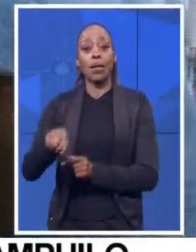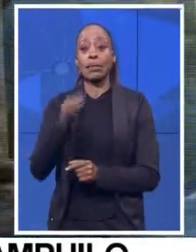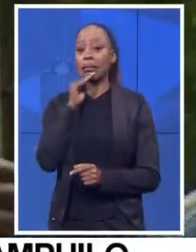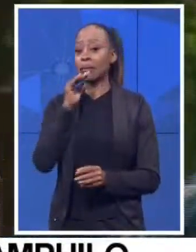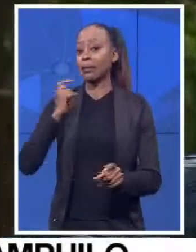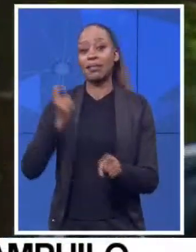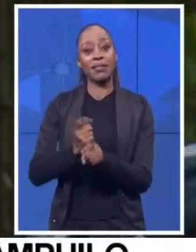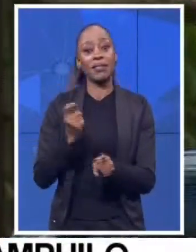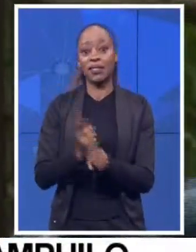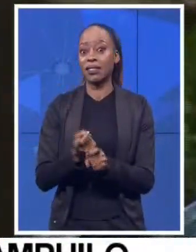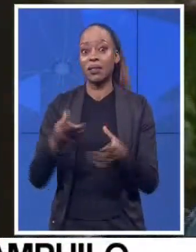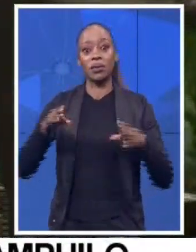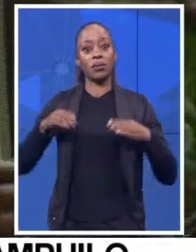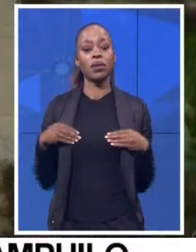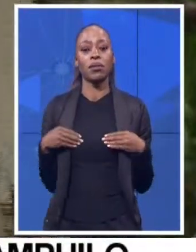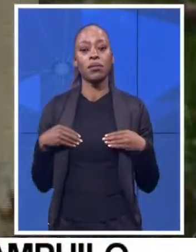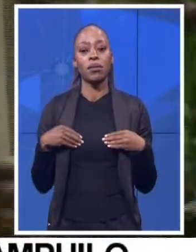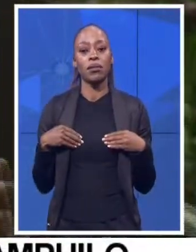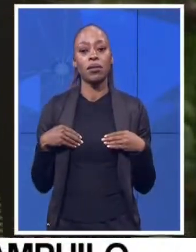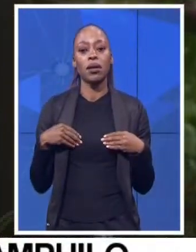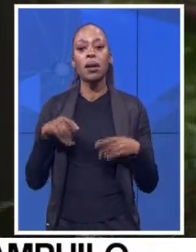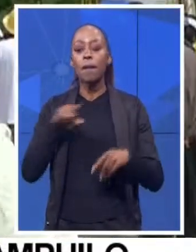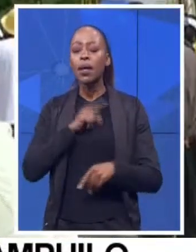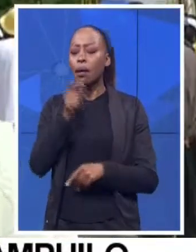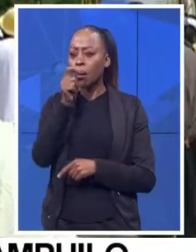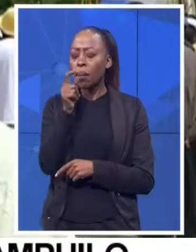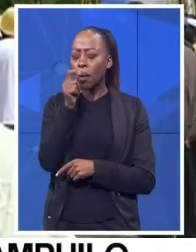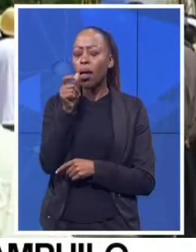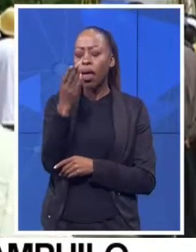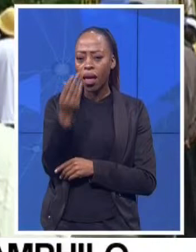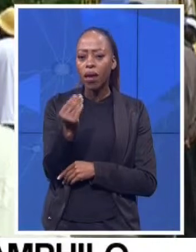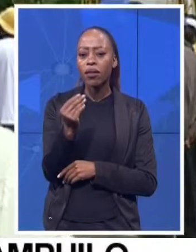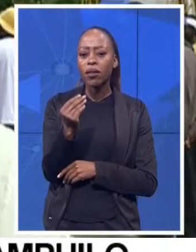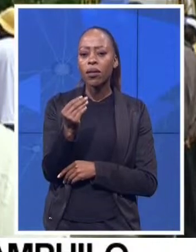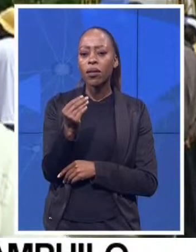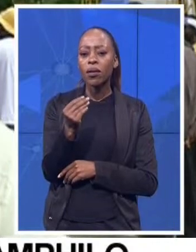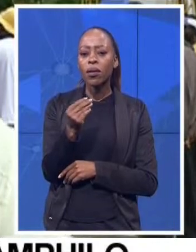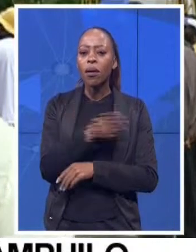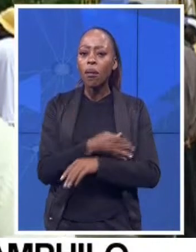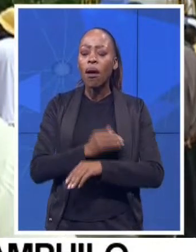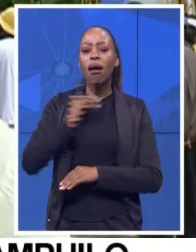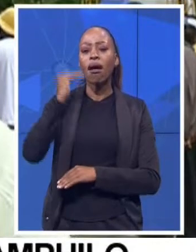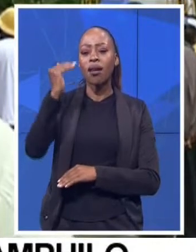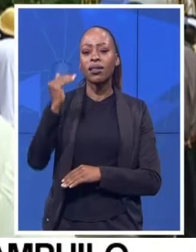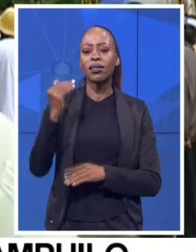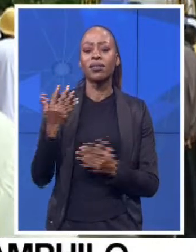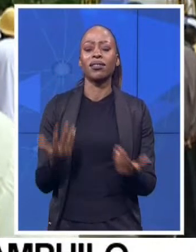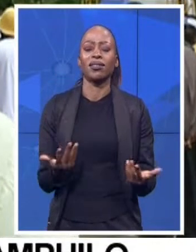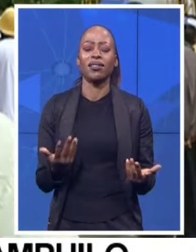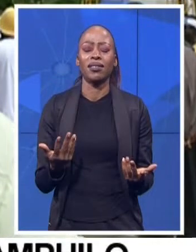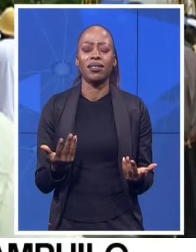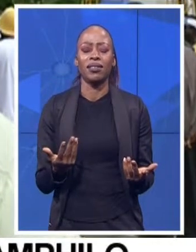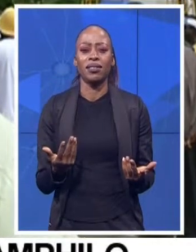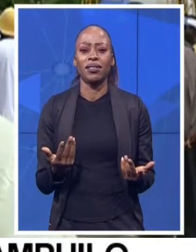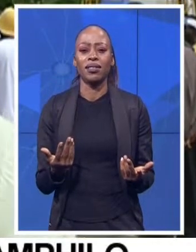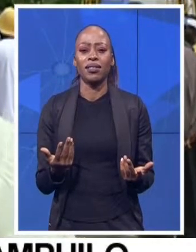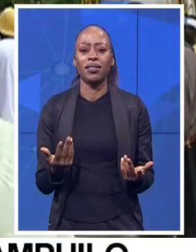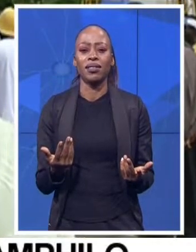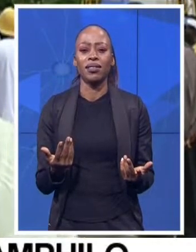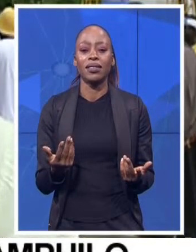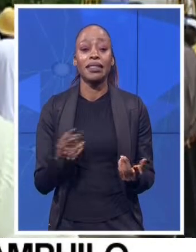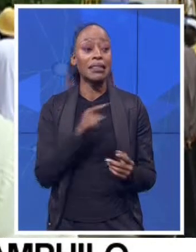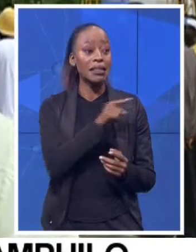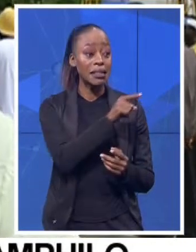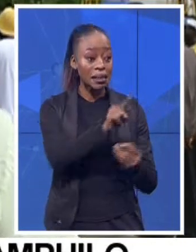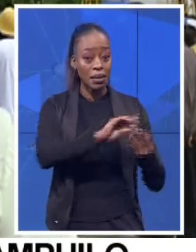lelikhuni kuyemukela. Thatha amaphilisi e-high blood. Ekliniki ngithole kuvaliwe. Lokhu bakhala ngako